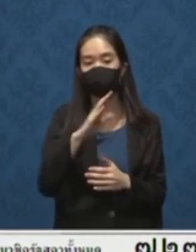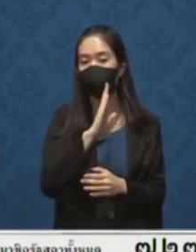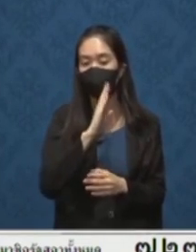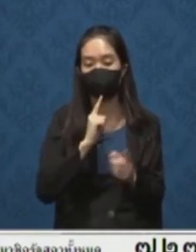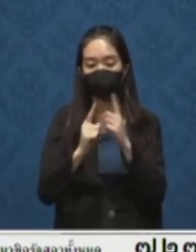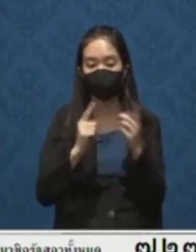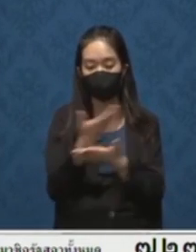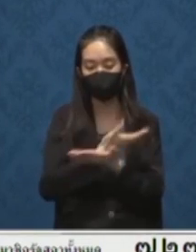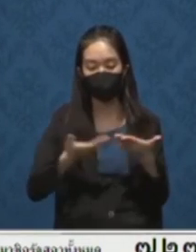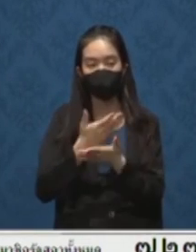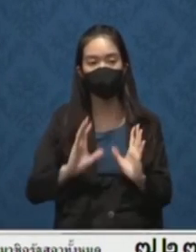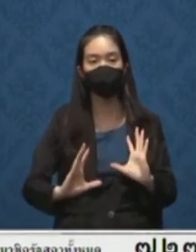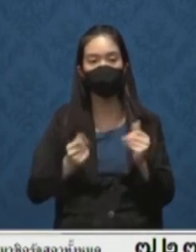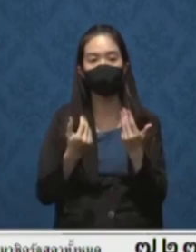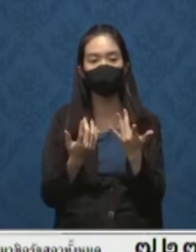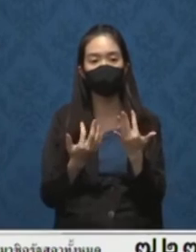ด ลง ใน อก ไม ถึง สอง ปี